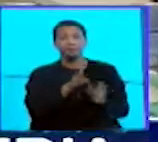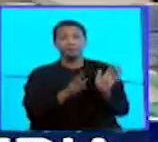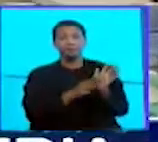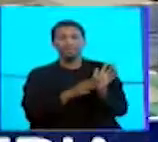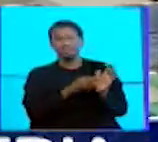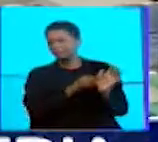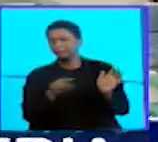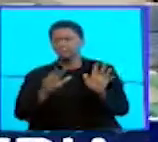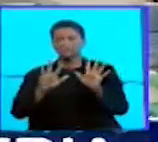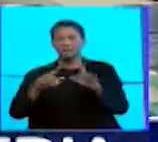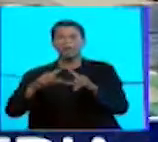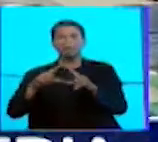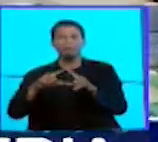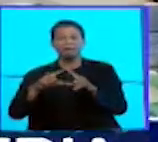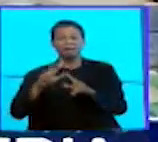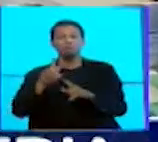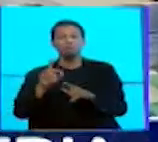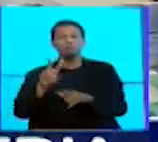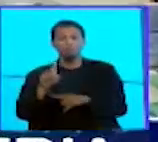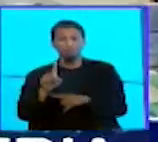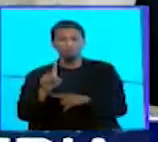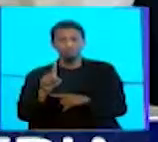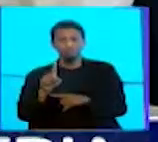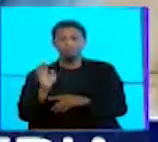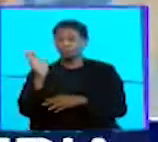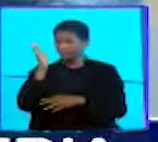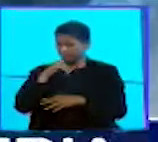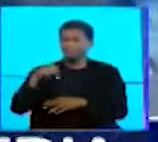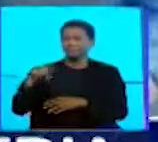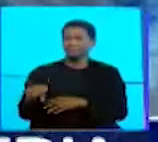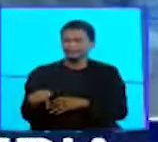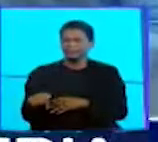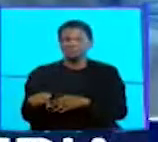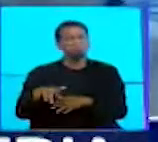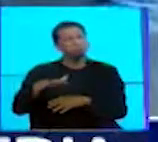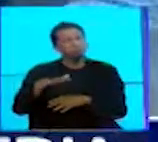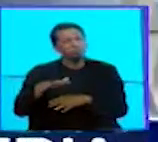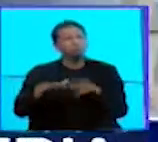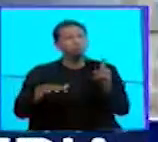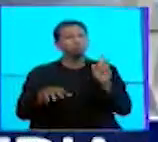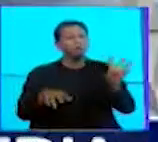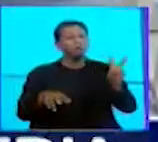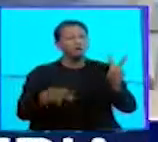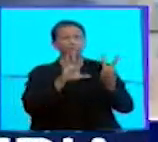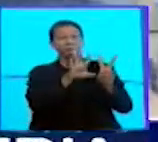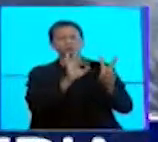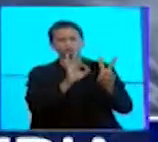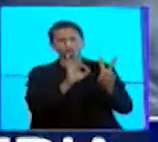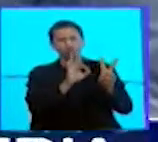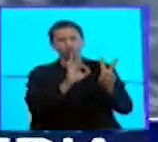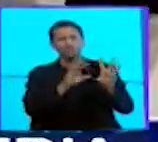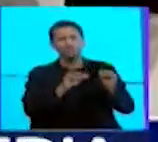2021. Dan untuk hari ini sendiri sudah ada sekitar 250 pekerja lintas media, baik itu dari